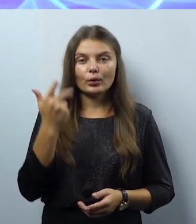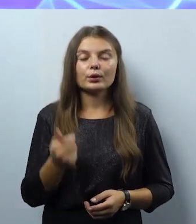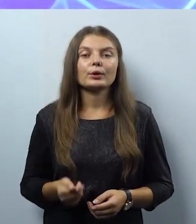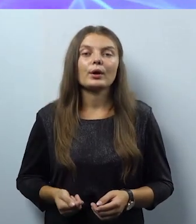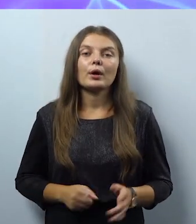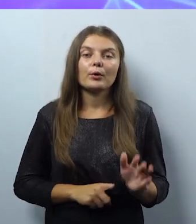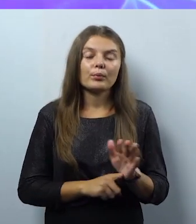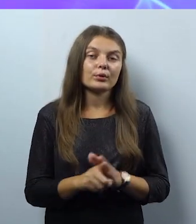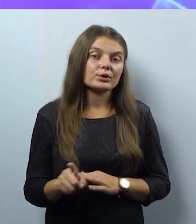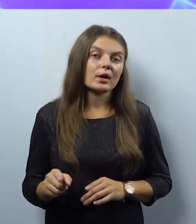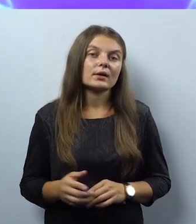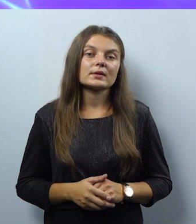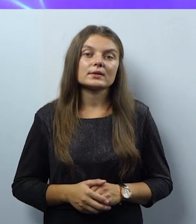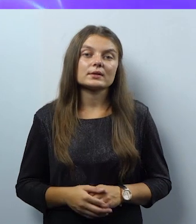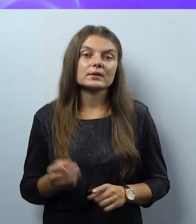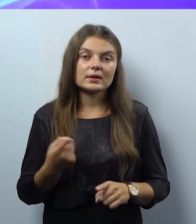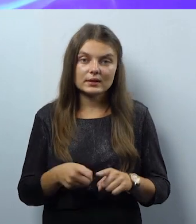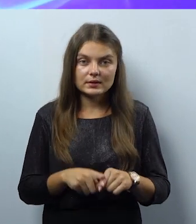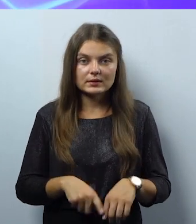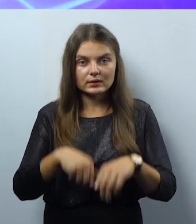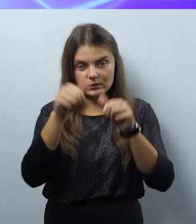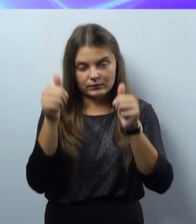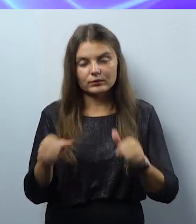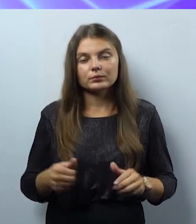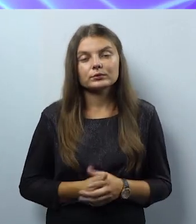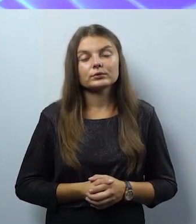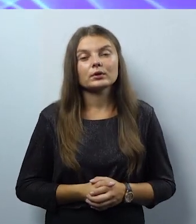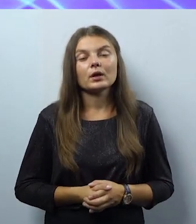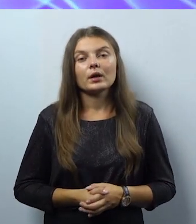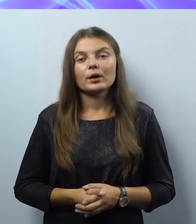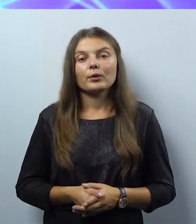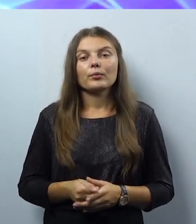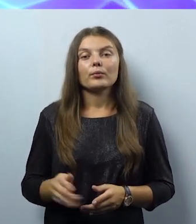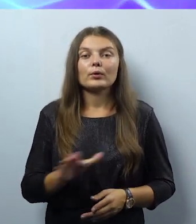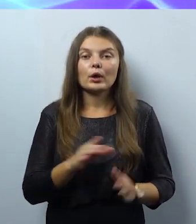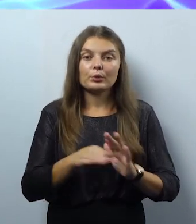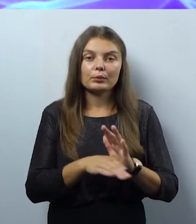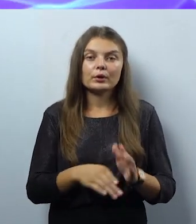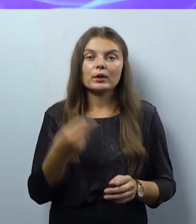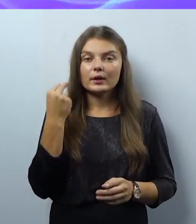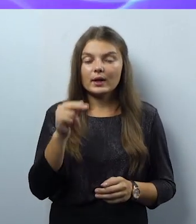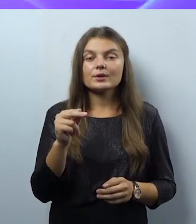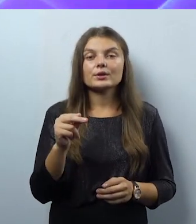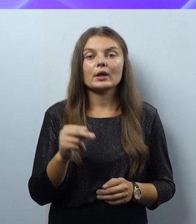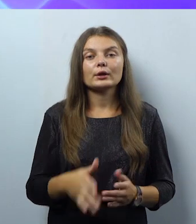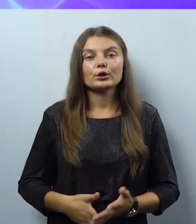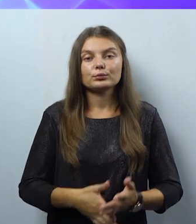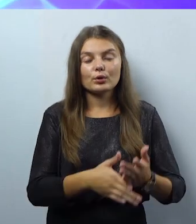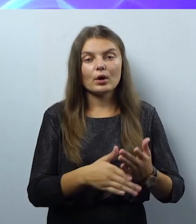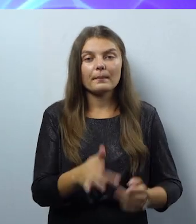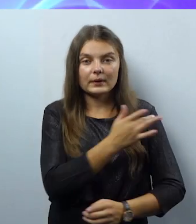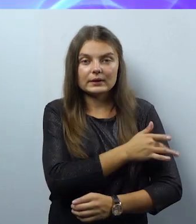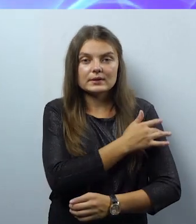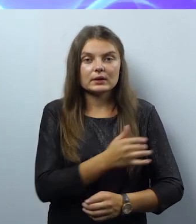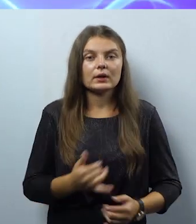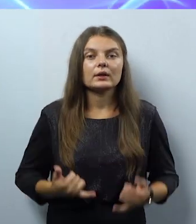Коли почалася реформа, значить, була запроваджена державна програма по покращенню надання медичної допомоги сільському населенню. Через Міністерство